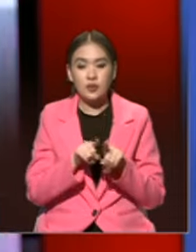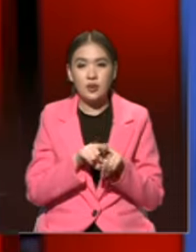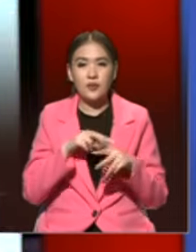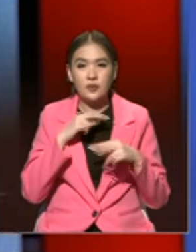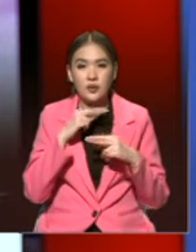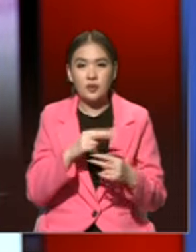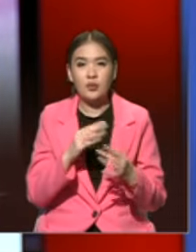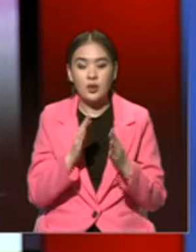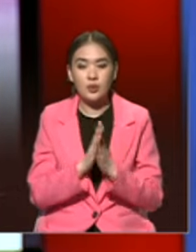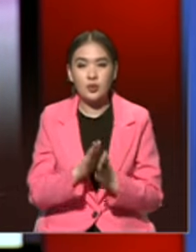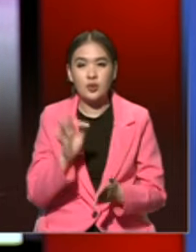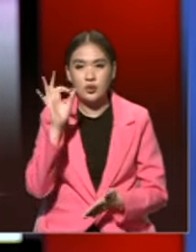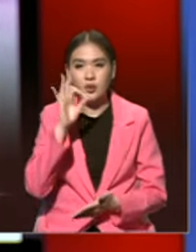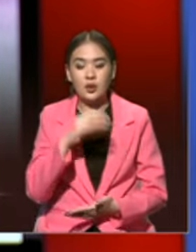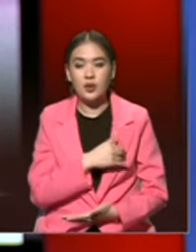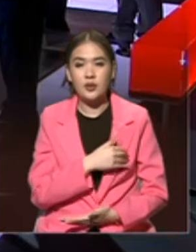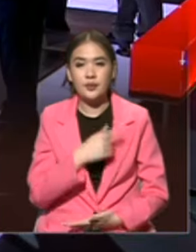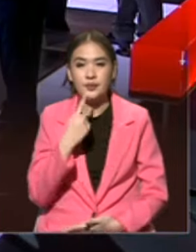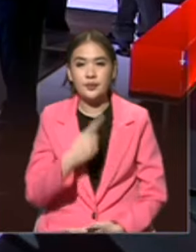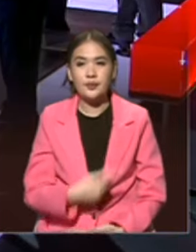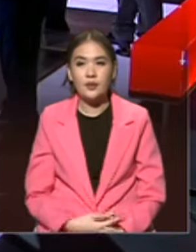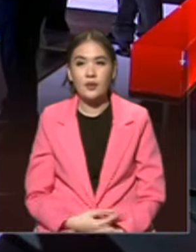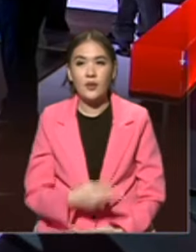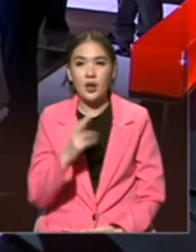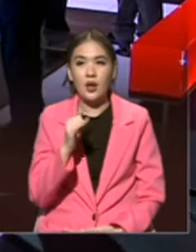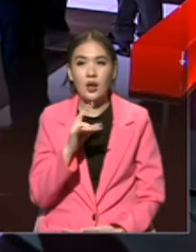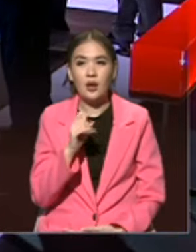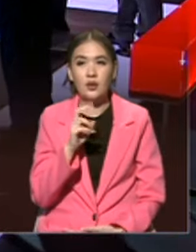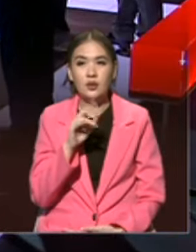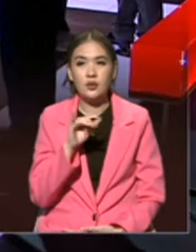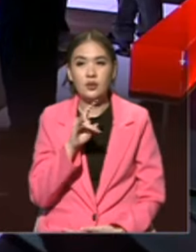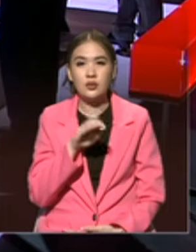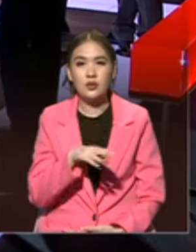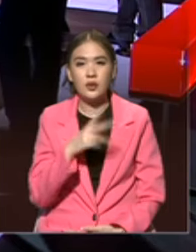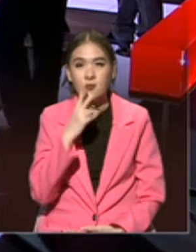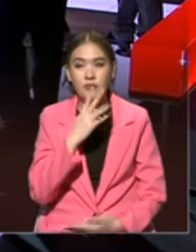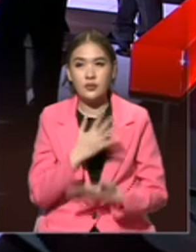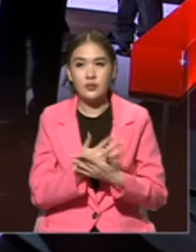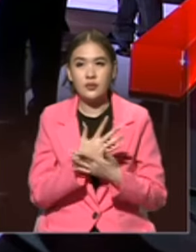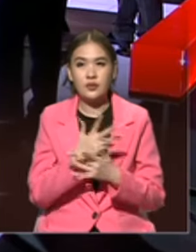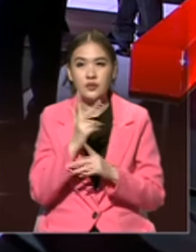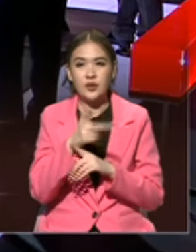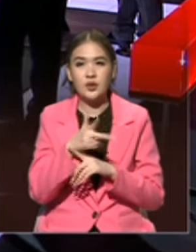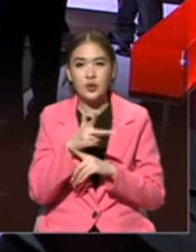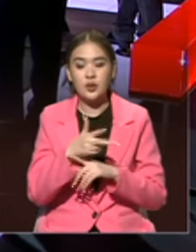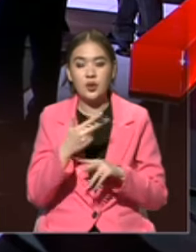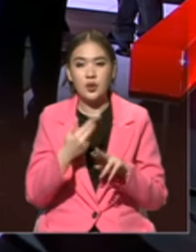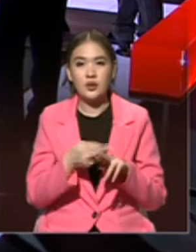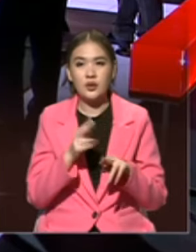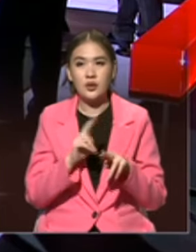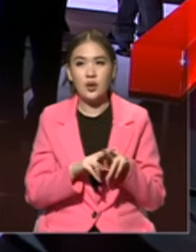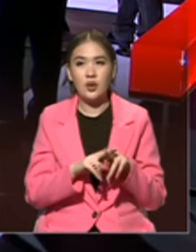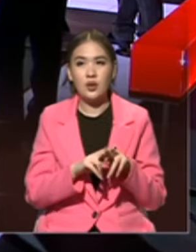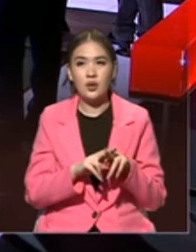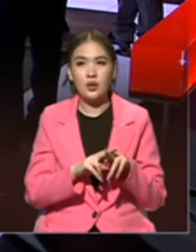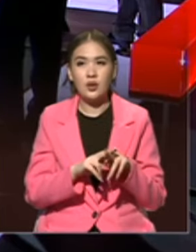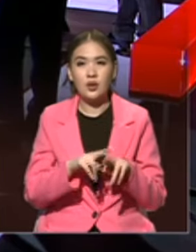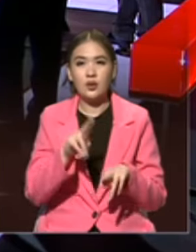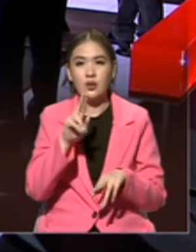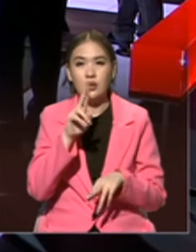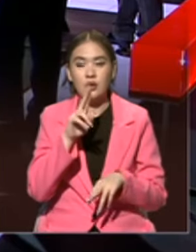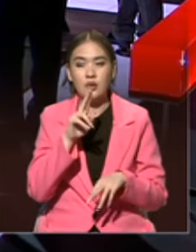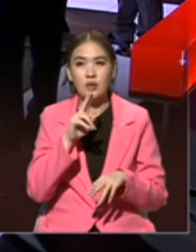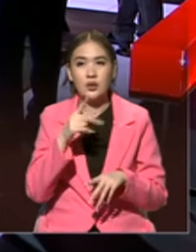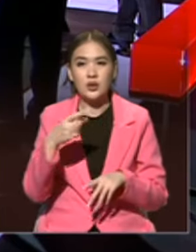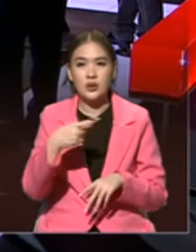бөлсеңіздер. Мына жаңағы қара құртқа қатысты мынандай видео мен сізге көрсете салайын. Осындай құрт көшіп жүріп жатыр